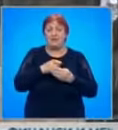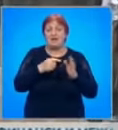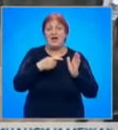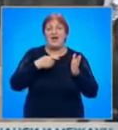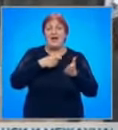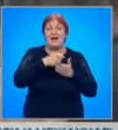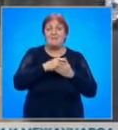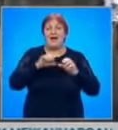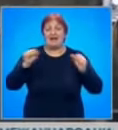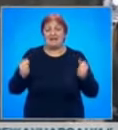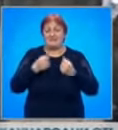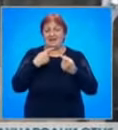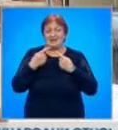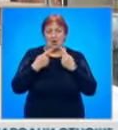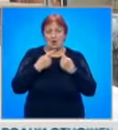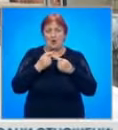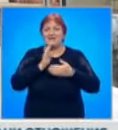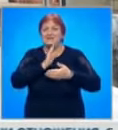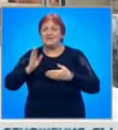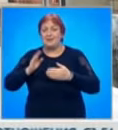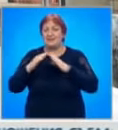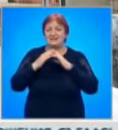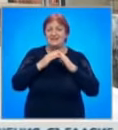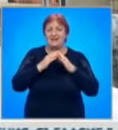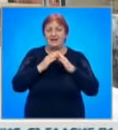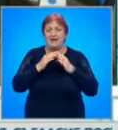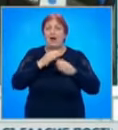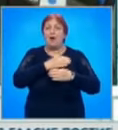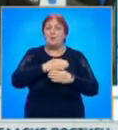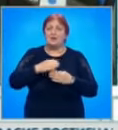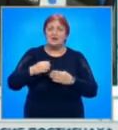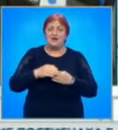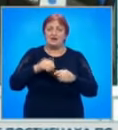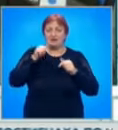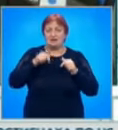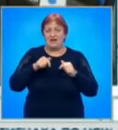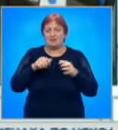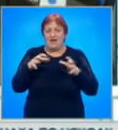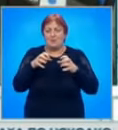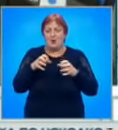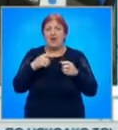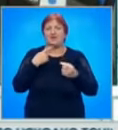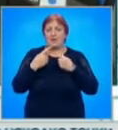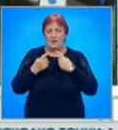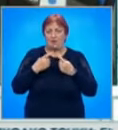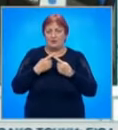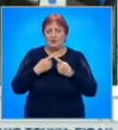посока активизиране на диалога с западната ни съседка. Продължаването на сегашния блокаж на преговорите